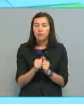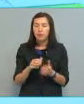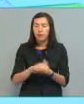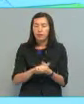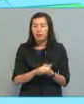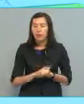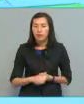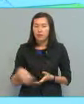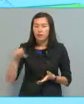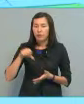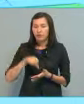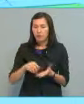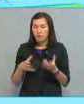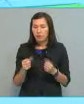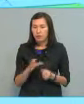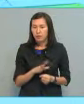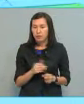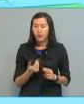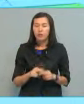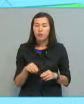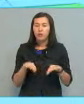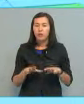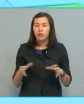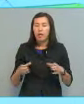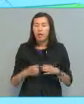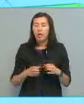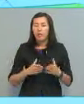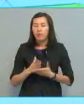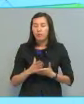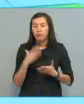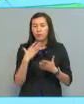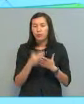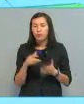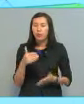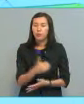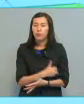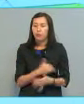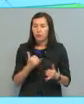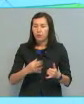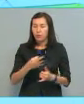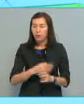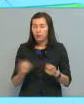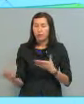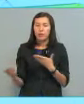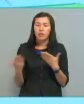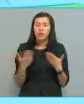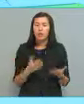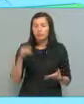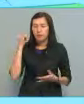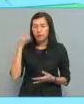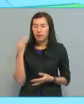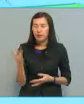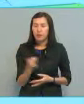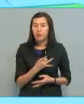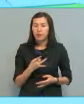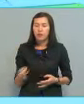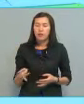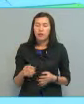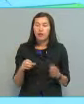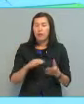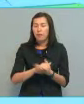кәсіподақ ұйымына мүшелікке қабылданды. Мұндай шешім компания қызметкерлерінің өз қалауы. Бүгін өңірге арнай сапармен келген Қазақстан